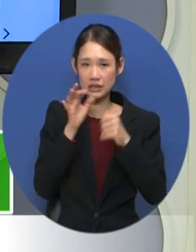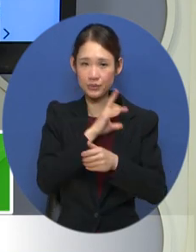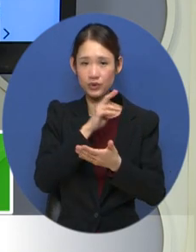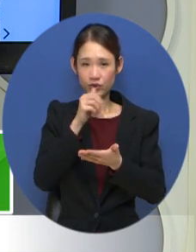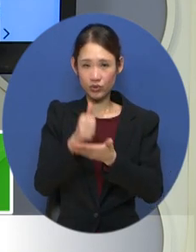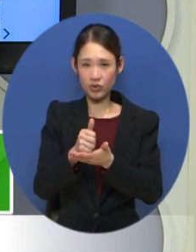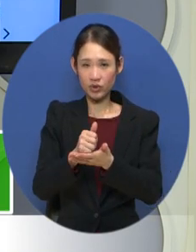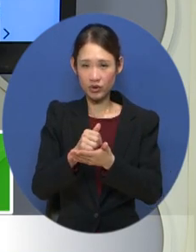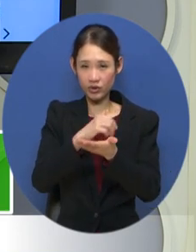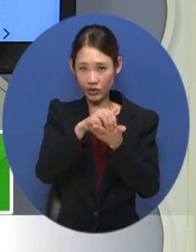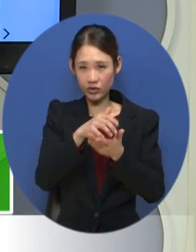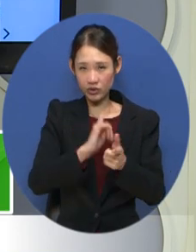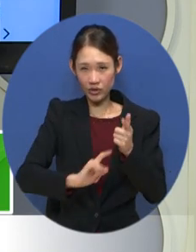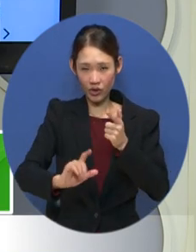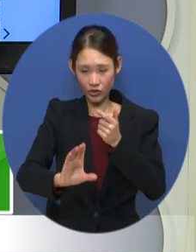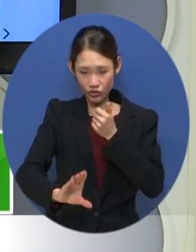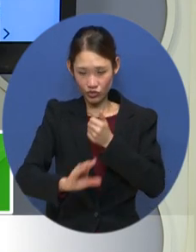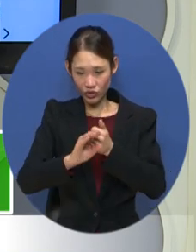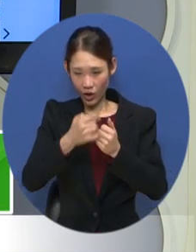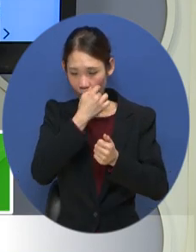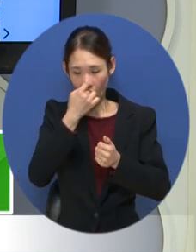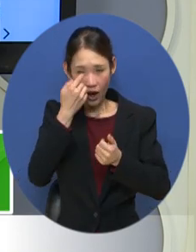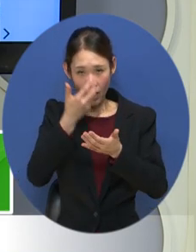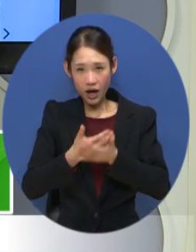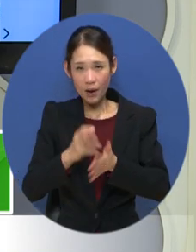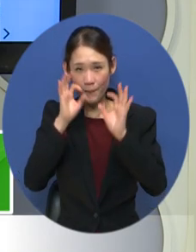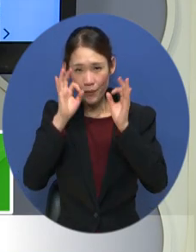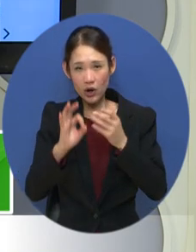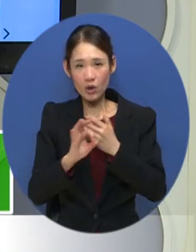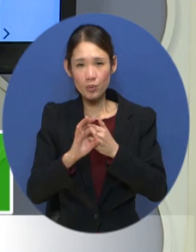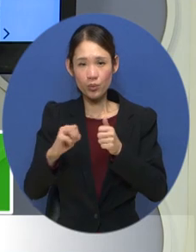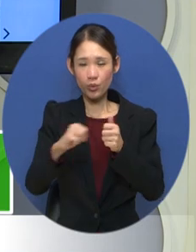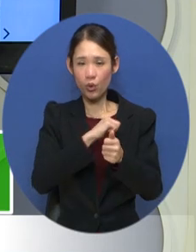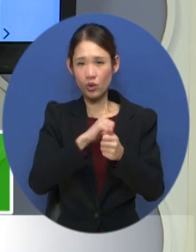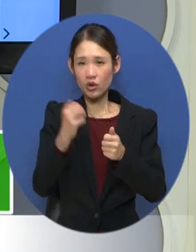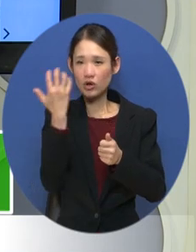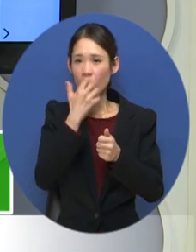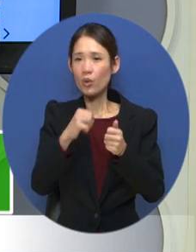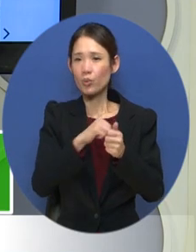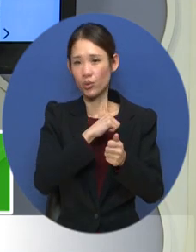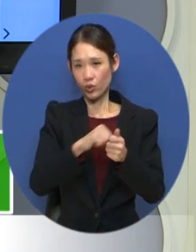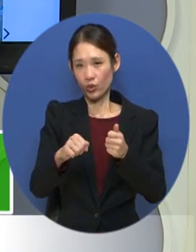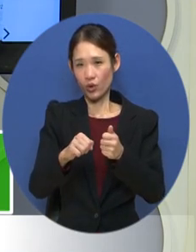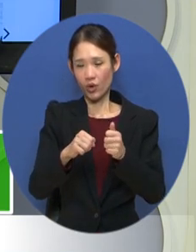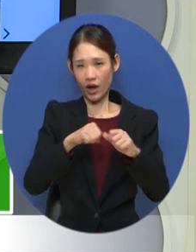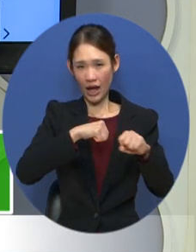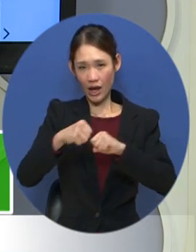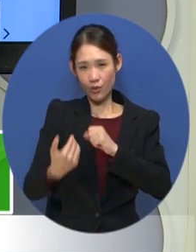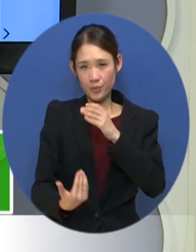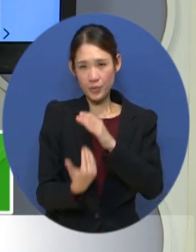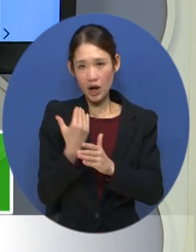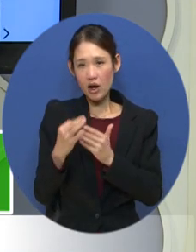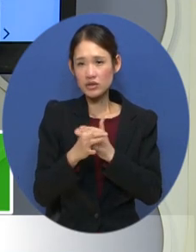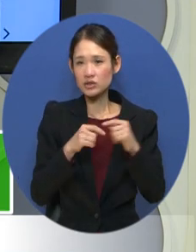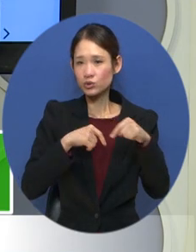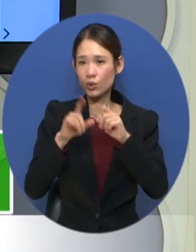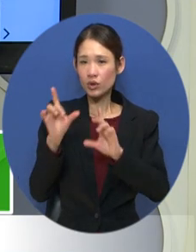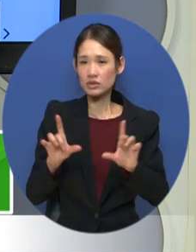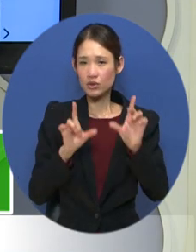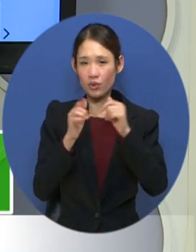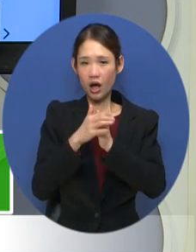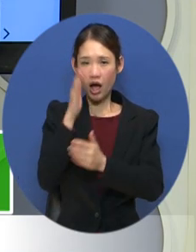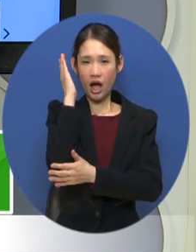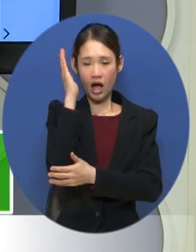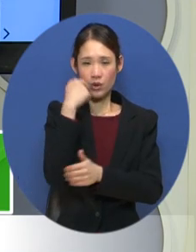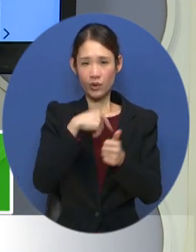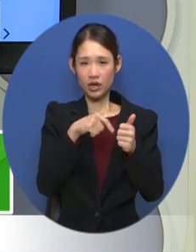토대로 추가로 확인한 사실에 따르면 폭력 성폭력 행위 가 드러났음에도 지도자 생활을 이어 가거나 학교 강사로